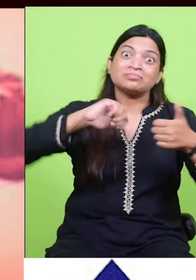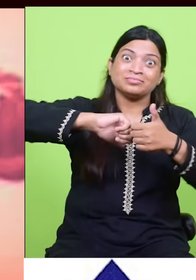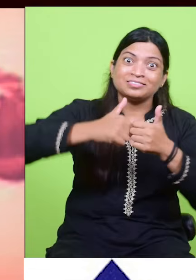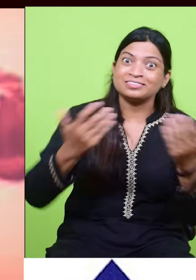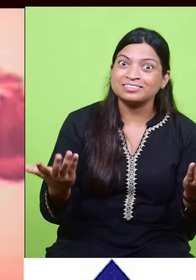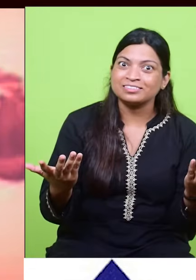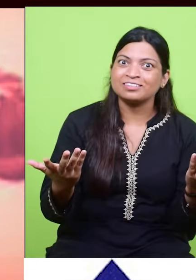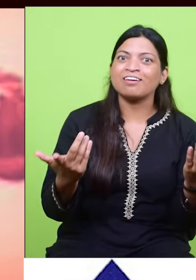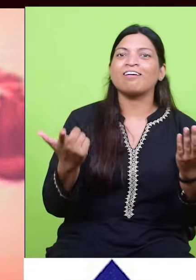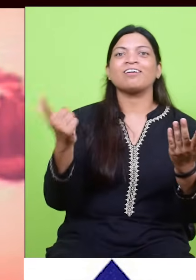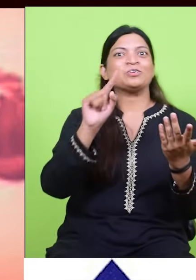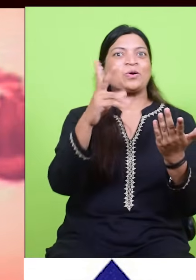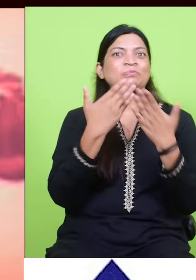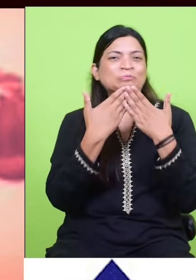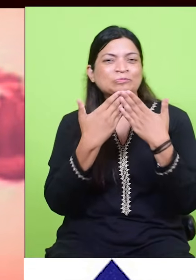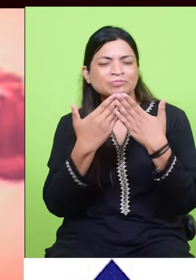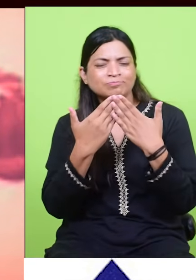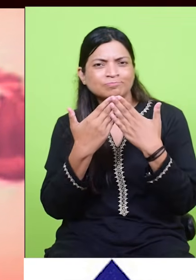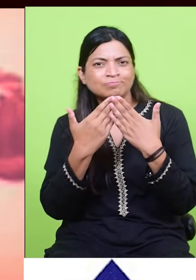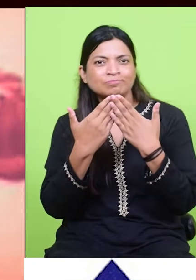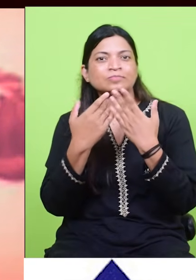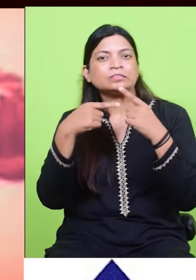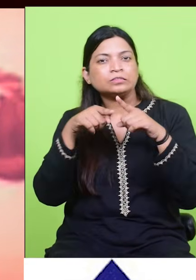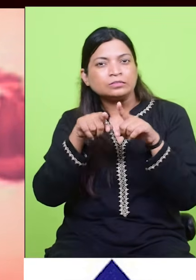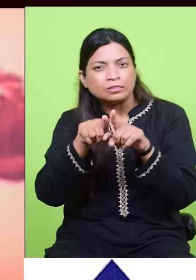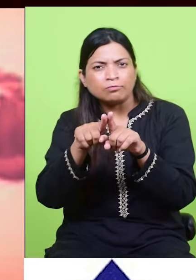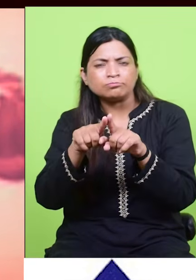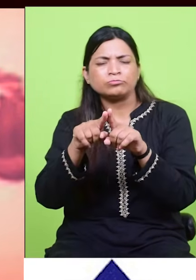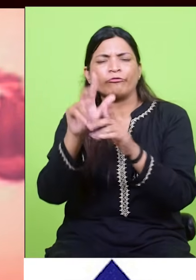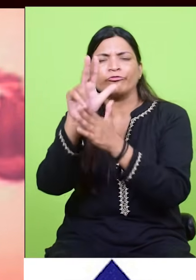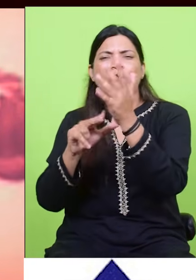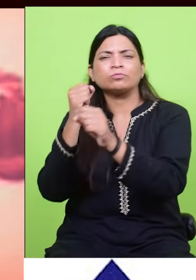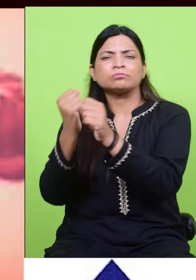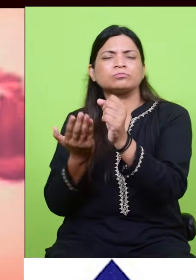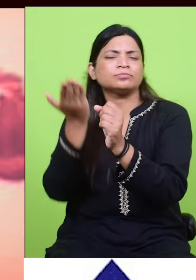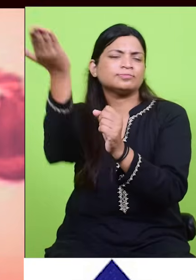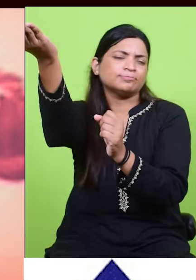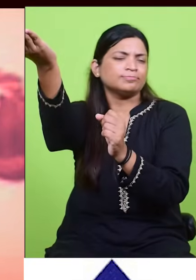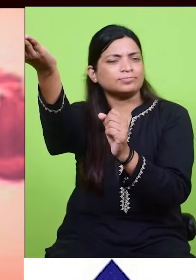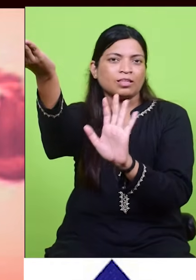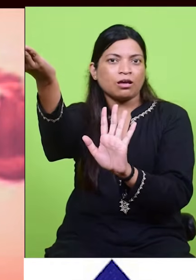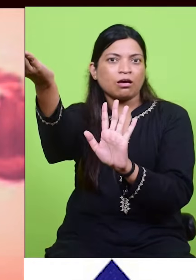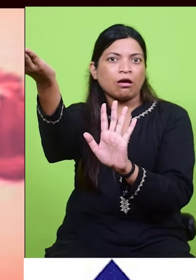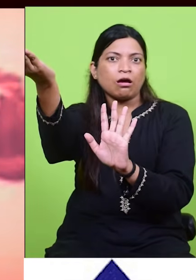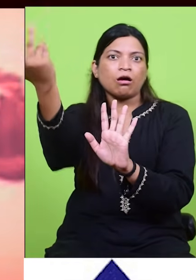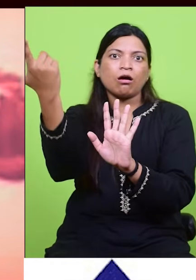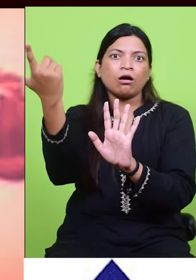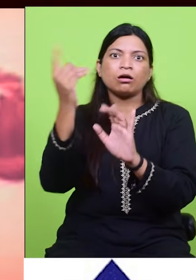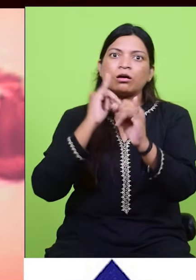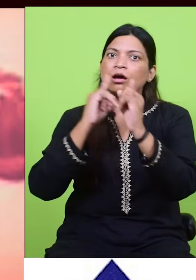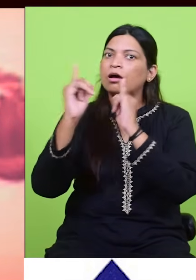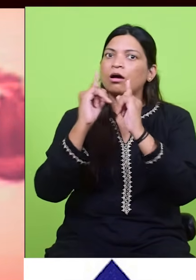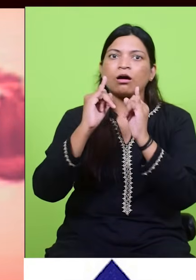वो 12th की पढ़ाई करते करते गुरदीप का एक इंटरव्यू भी हुआ, जो इसमें डायरेक्ट इंटरव्यू से मतलब